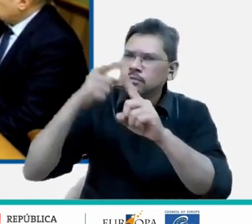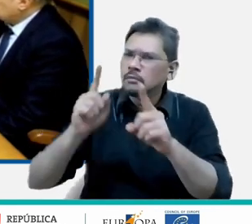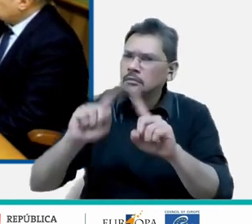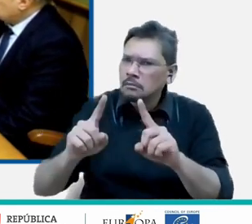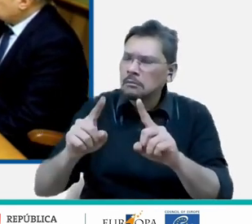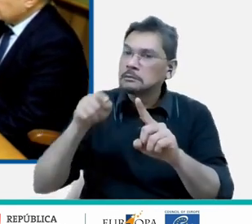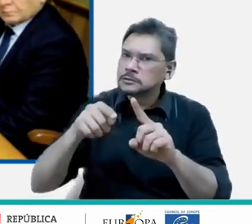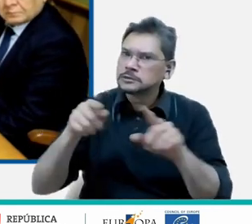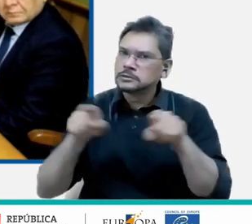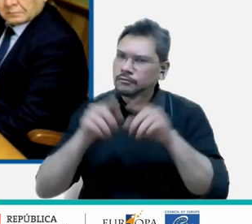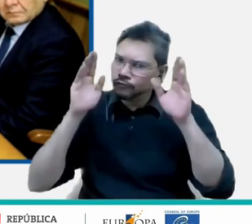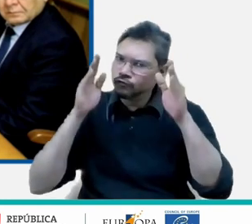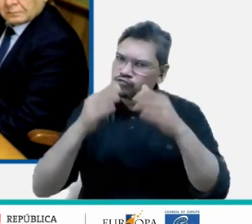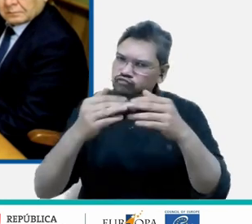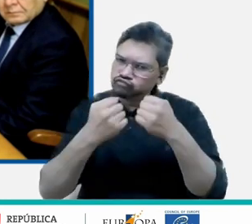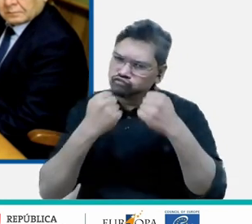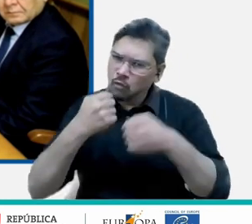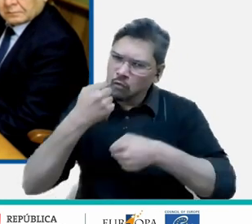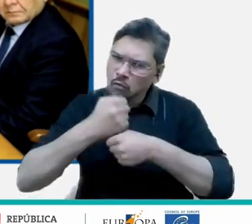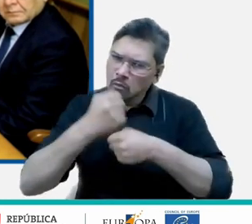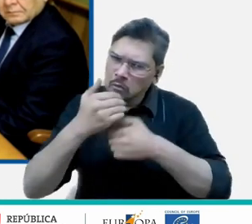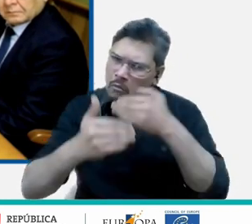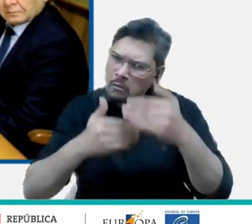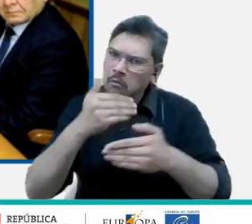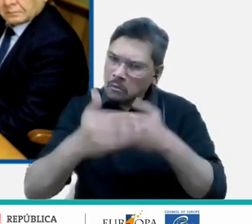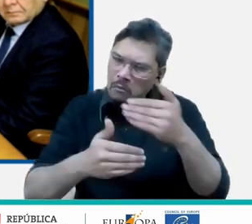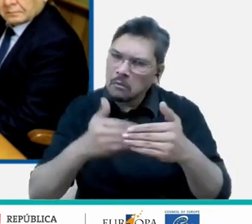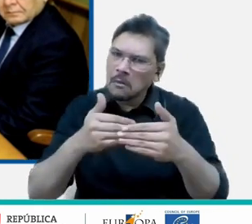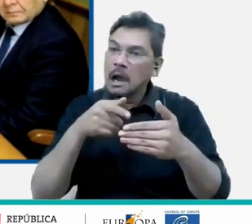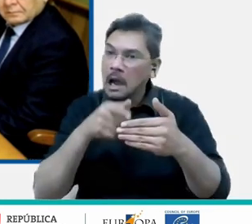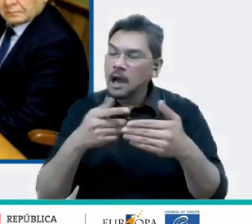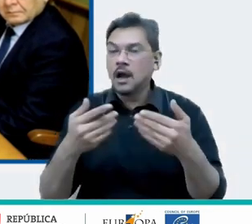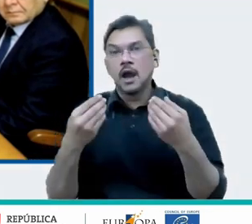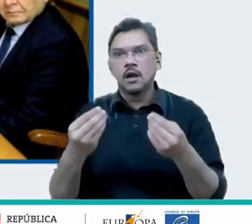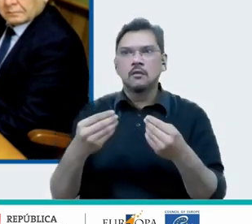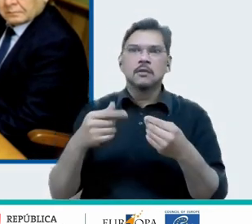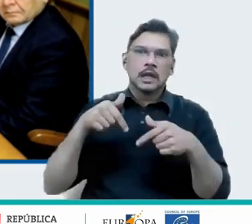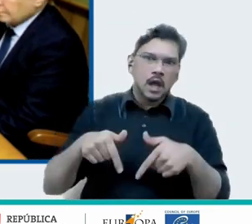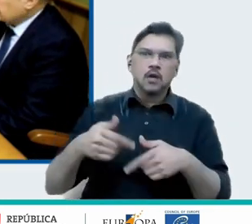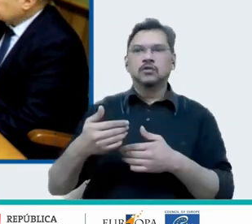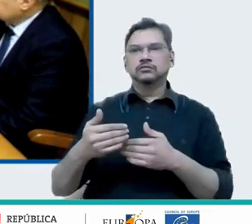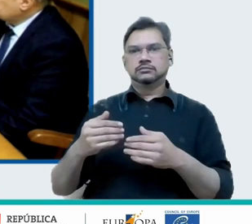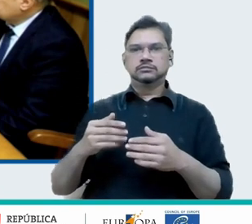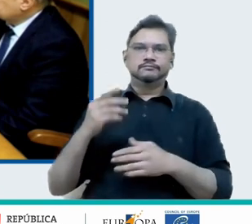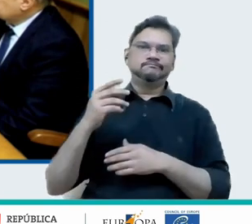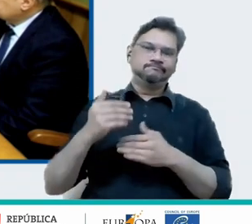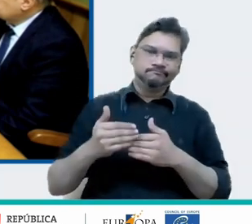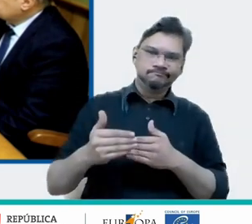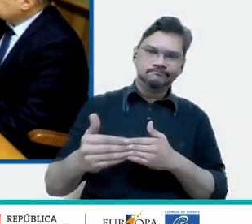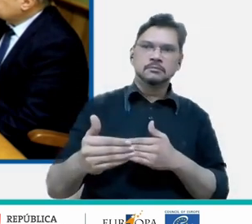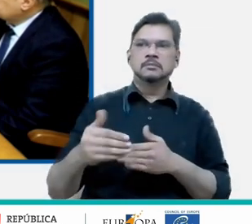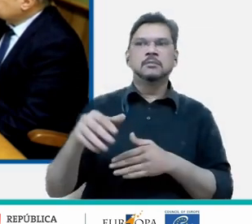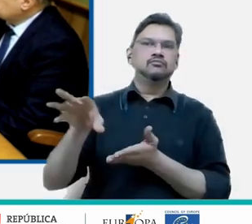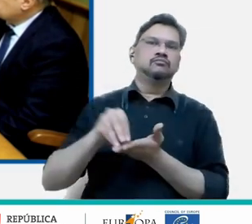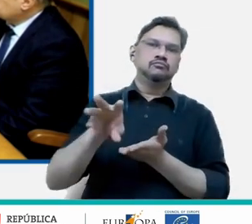о соответствующих структурах. То есть в этом плане мы будем уже опираться на мнение